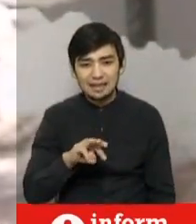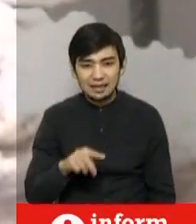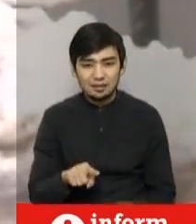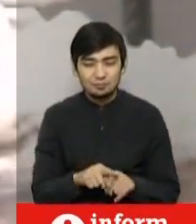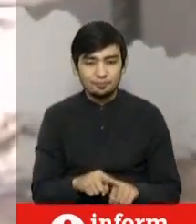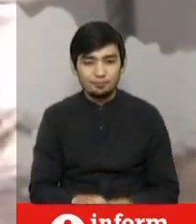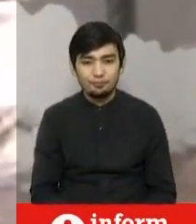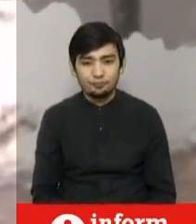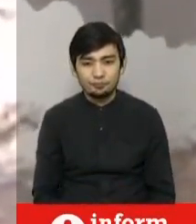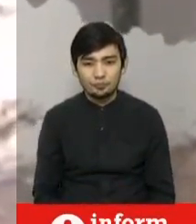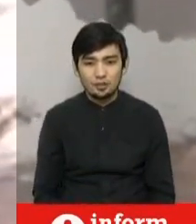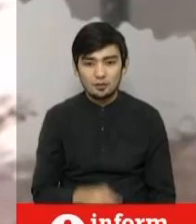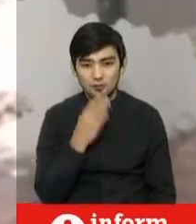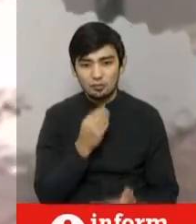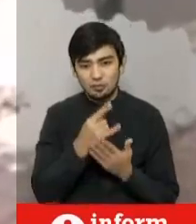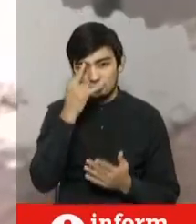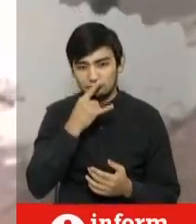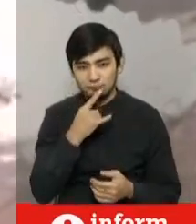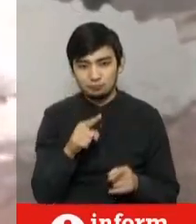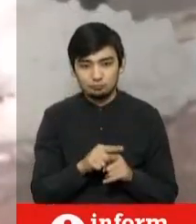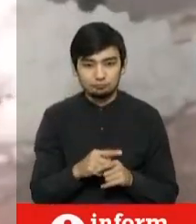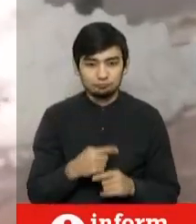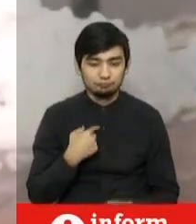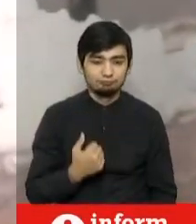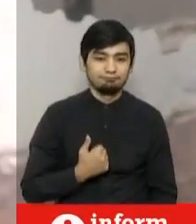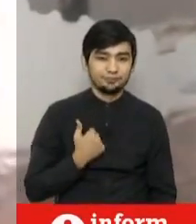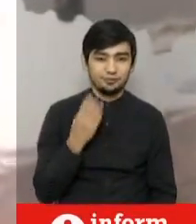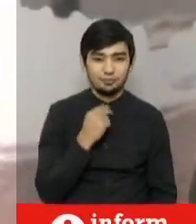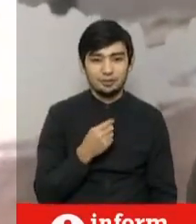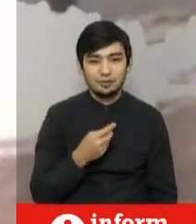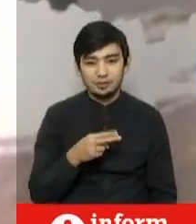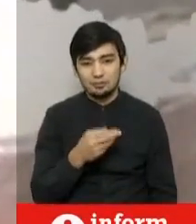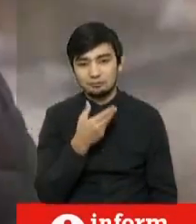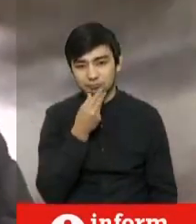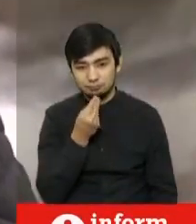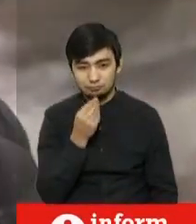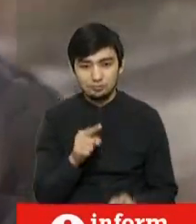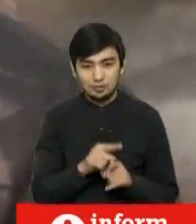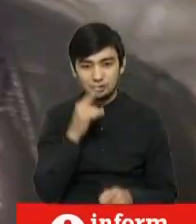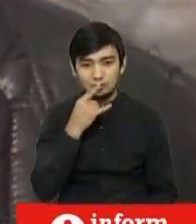Ол өзінің ұлтыңмен мақтанышқа. Бір жетінен біздің де киімдер әдемі ғой, сәукеле бар.